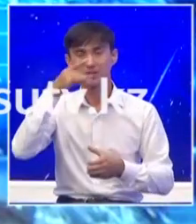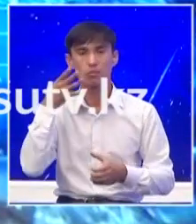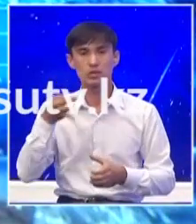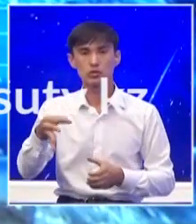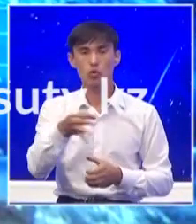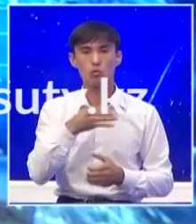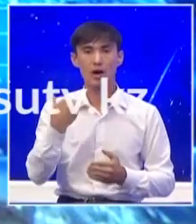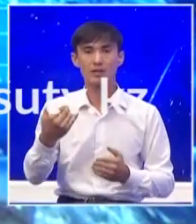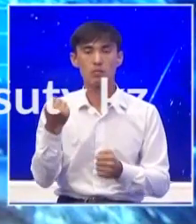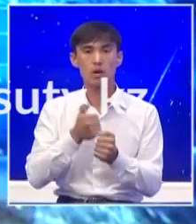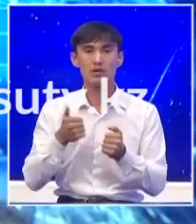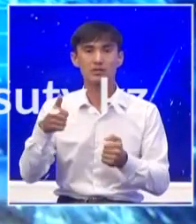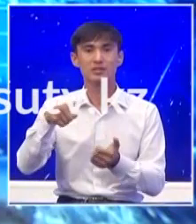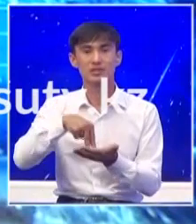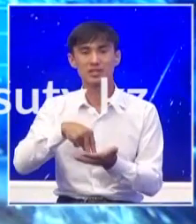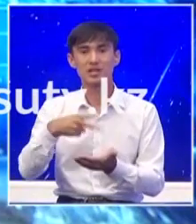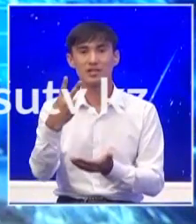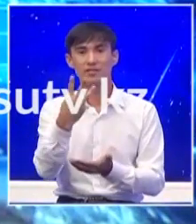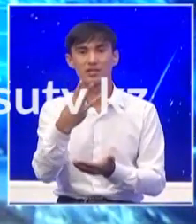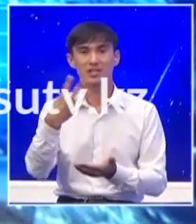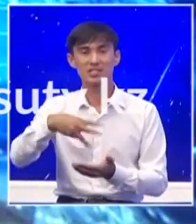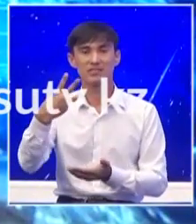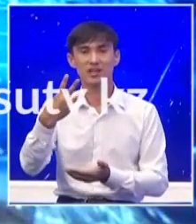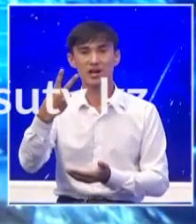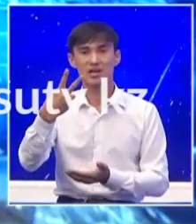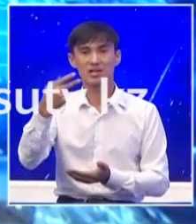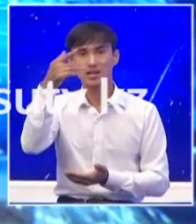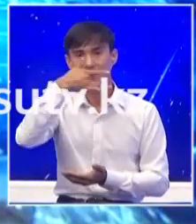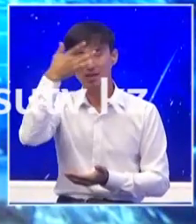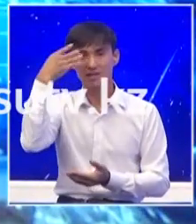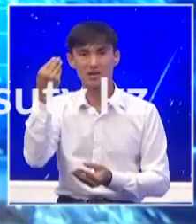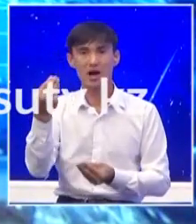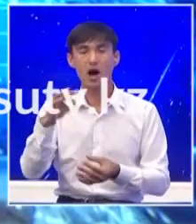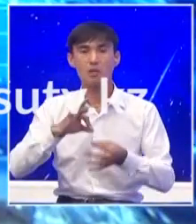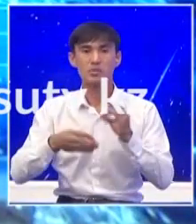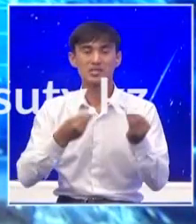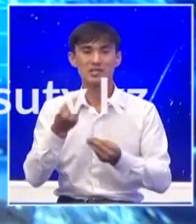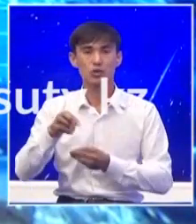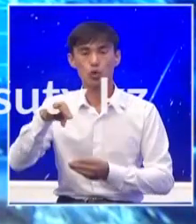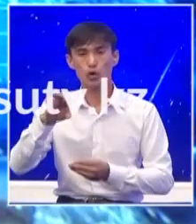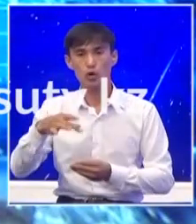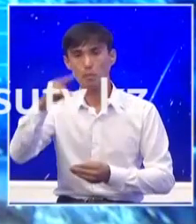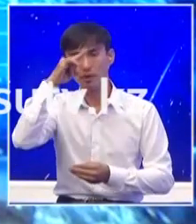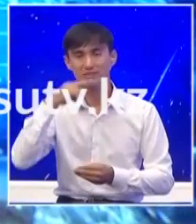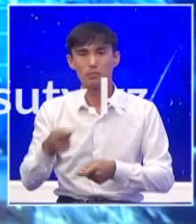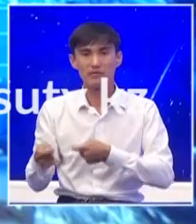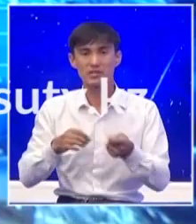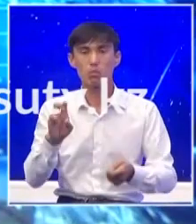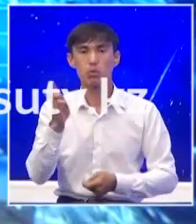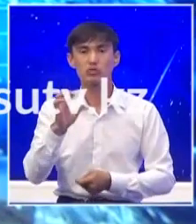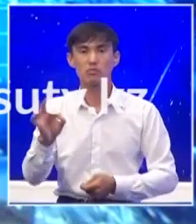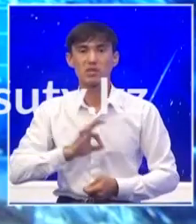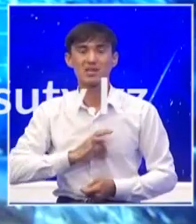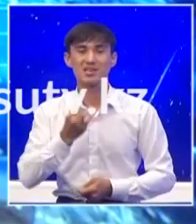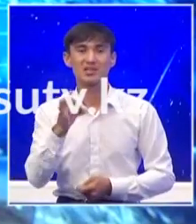область. Они покорили пьедестал почета на 32-х летних Олимпийских играх в Токио и привезли в Казахстан бронзовые медали. Игорь